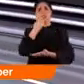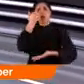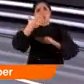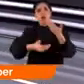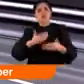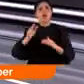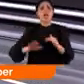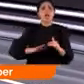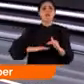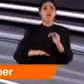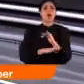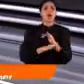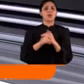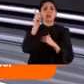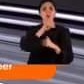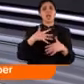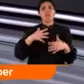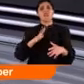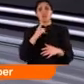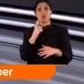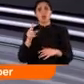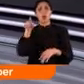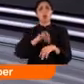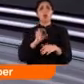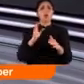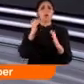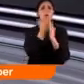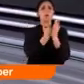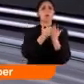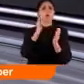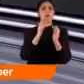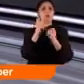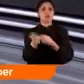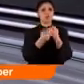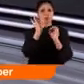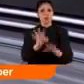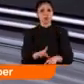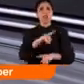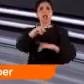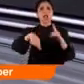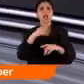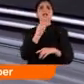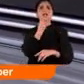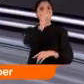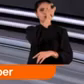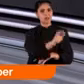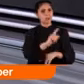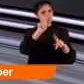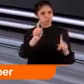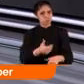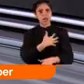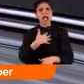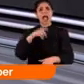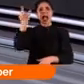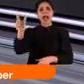evladının hayatından duyduğu endişeyi. O dakikalarda program ekibi çoktan harekete geçmişti tabii. Aranan genç kadın bulundu da. Annesi